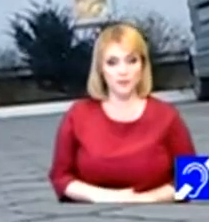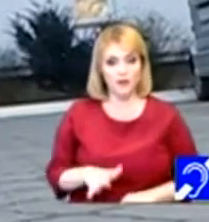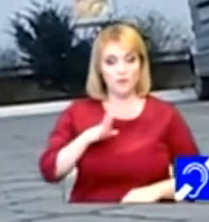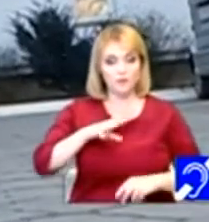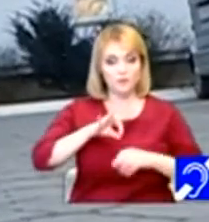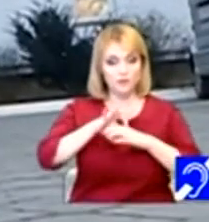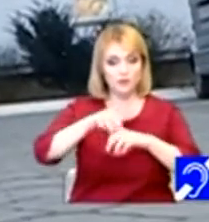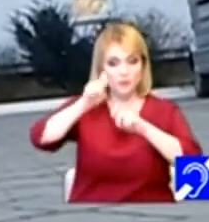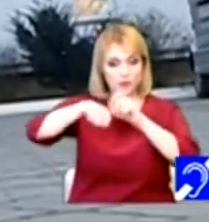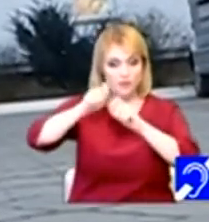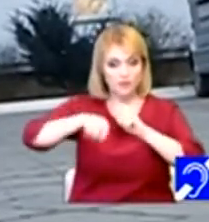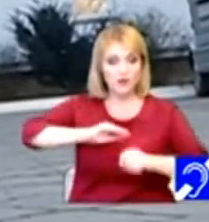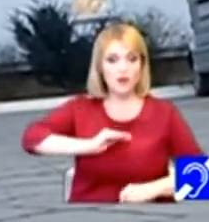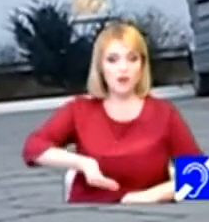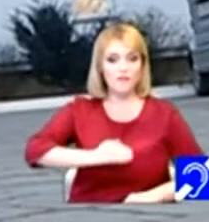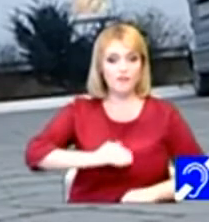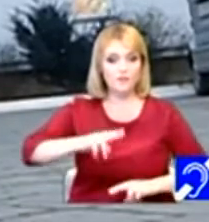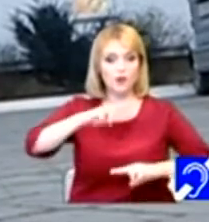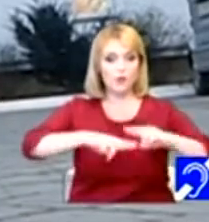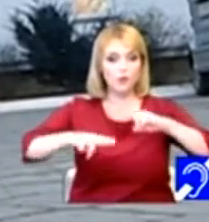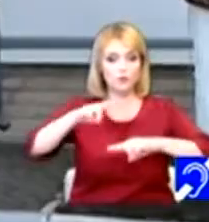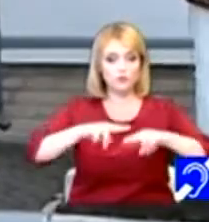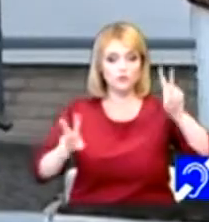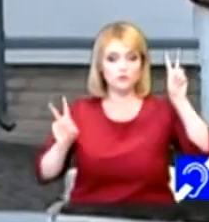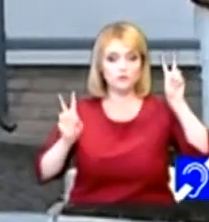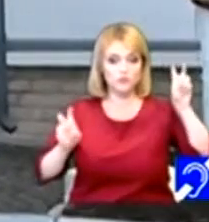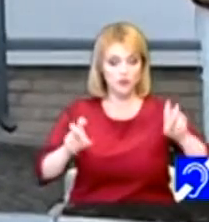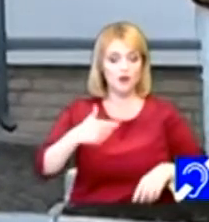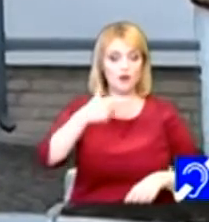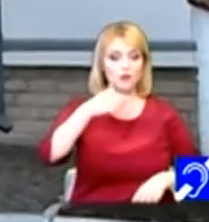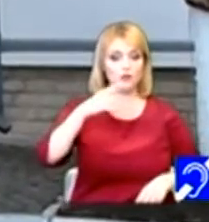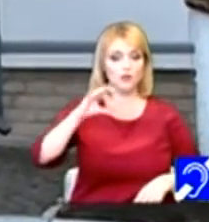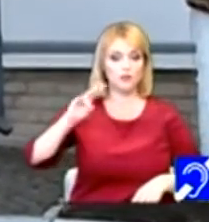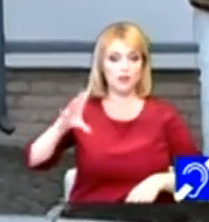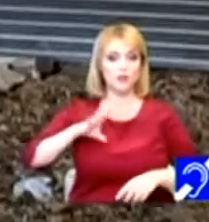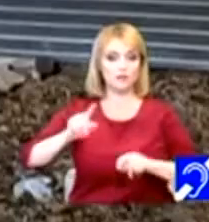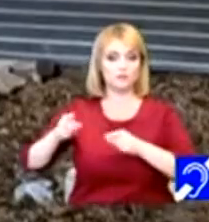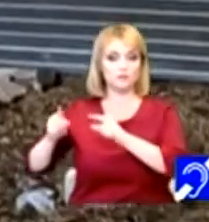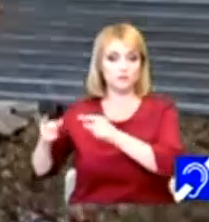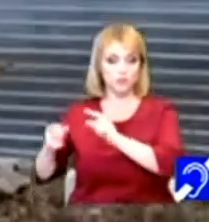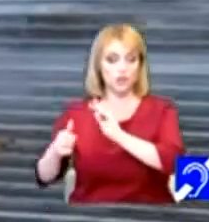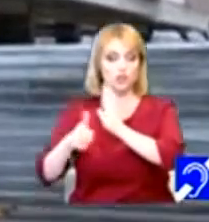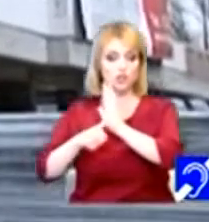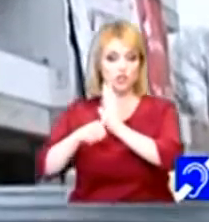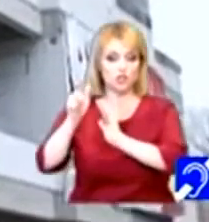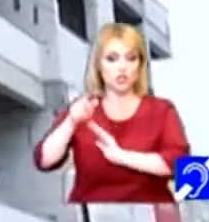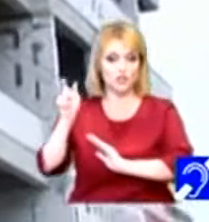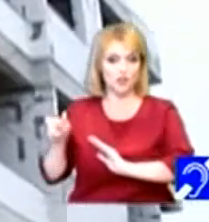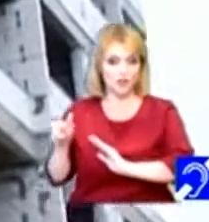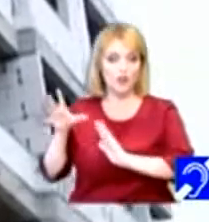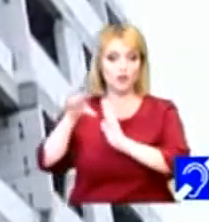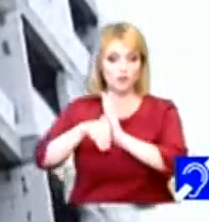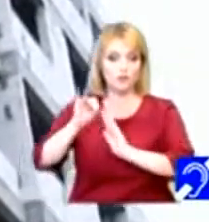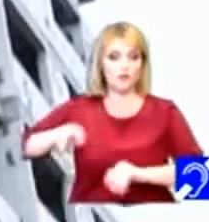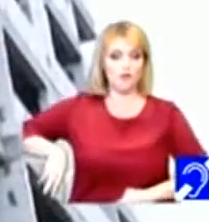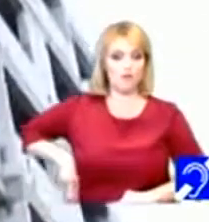Percheziții la companie de construcții Glorinal, 8 suspecți au fost reținuți, printre ei și șeful companiei Vasile Chirică. Anchetatorii susțin că 70 de